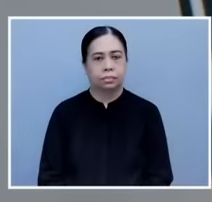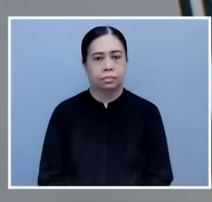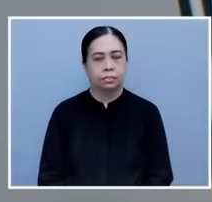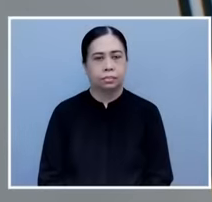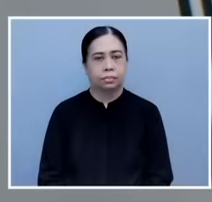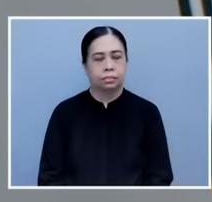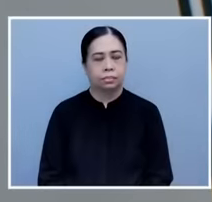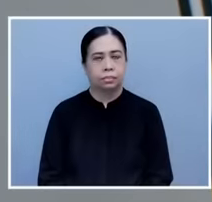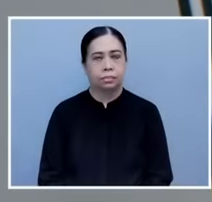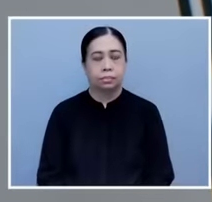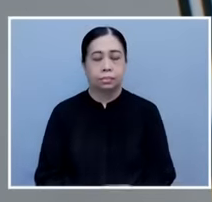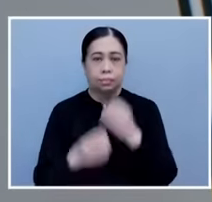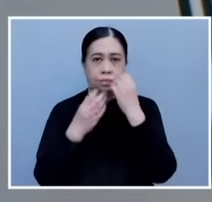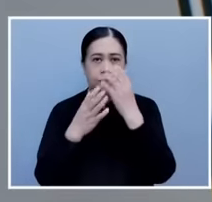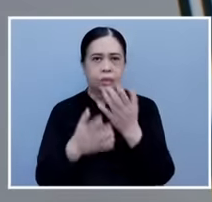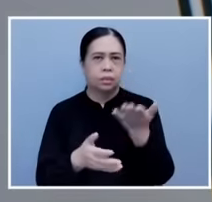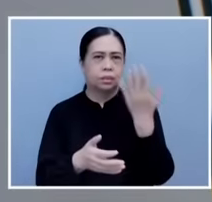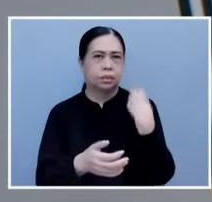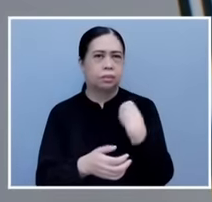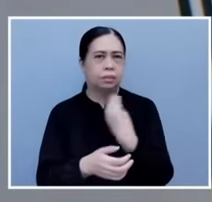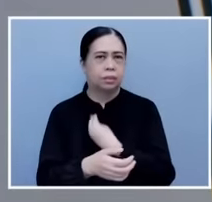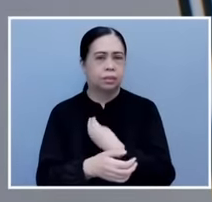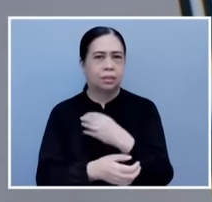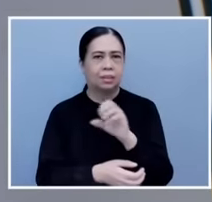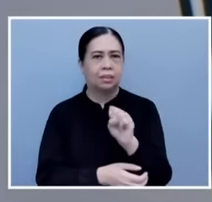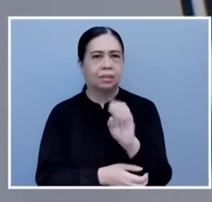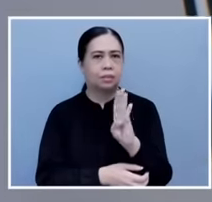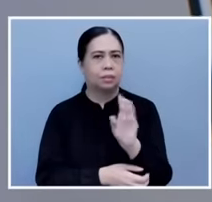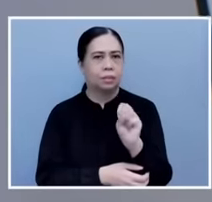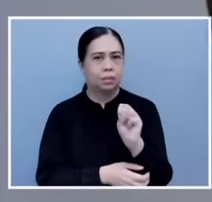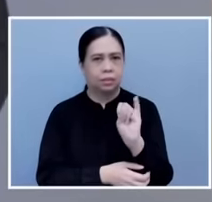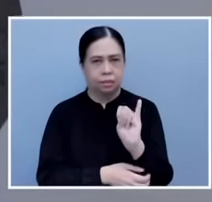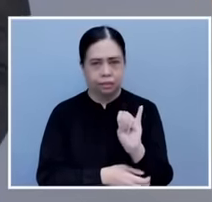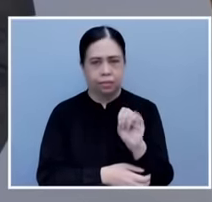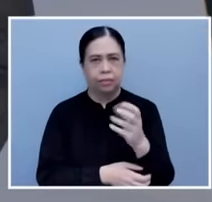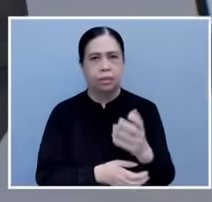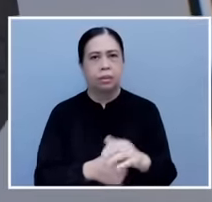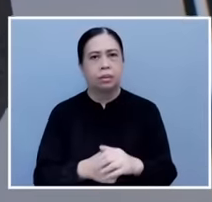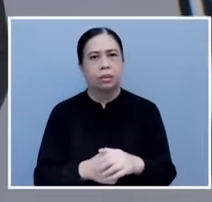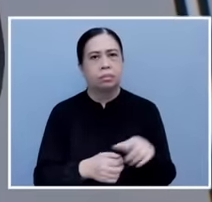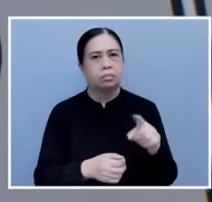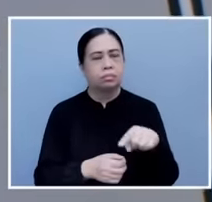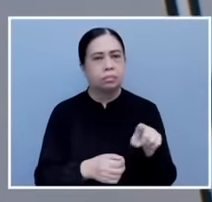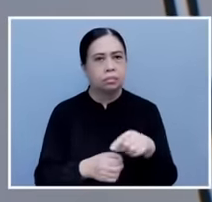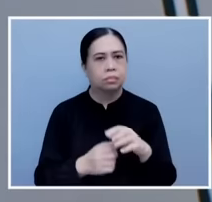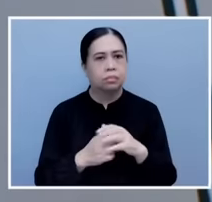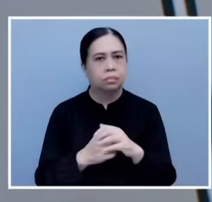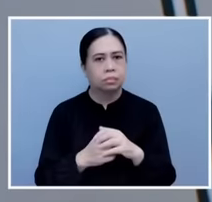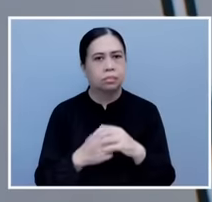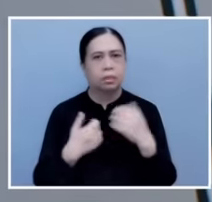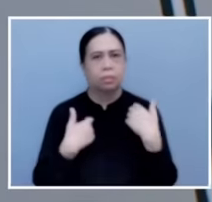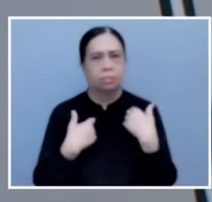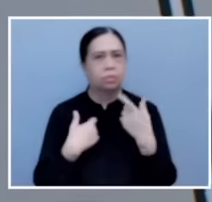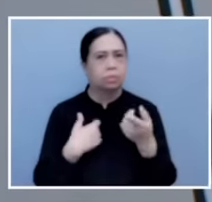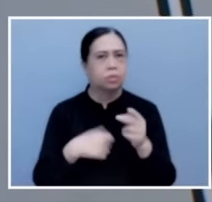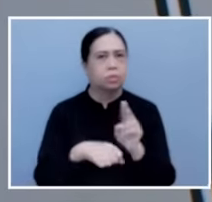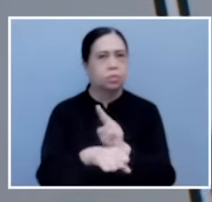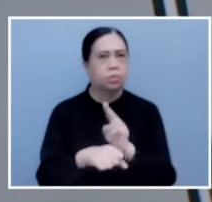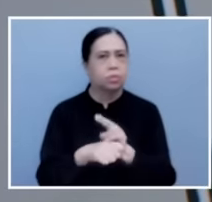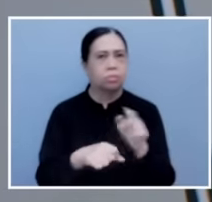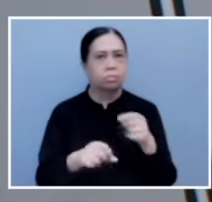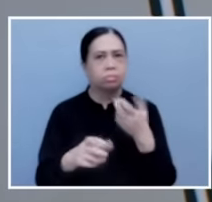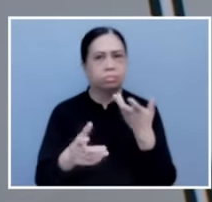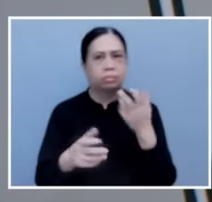Binunyag po ng mga dating miyembro ng Socorro Bayanihan Services Incorporated na nagpapagamit umano sa mga politiko